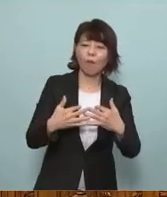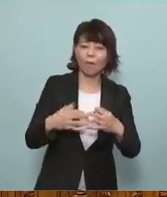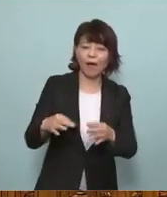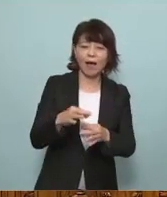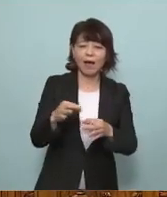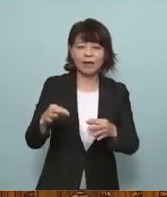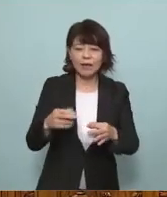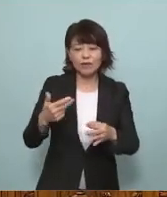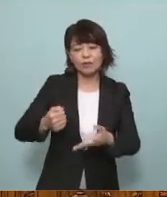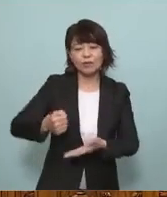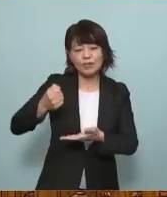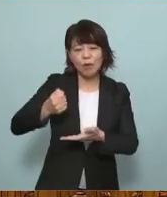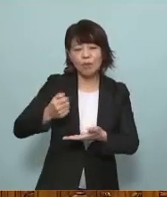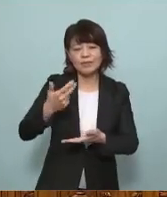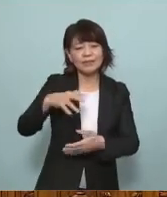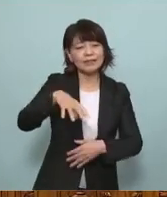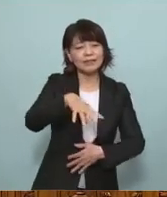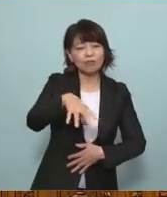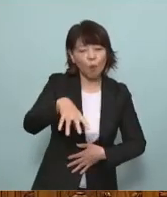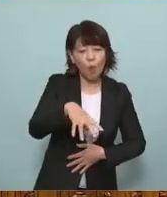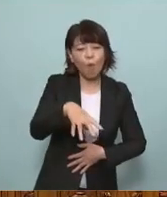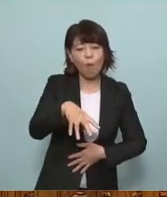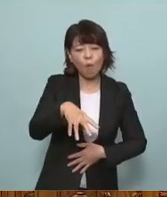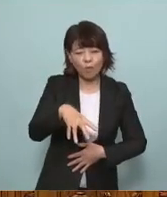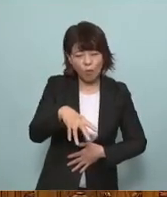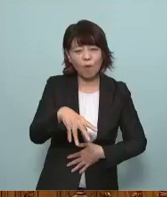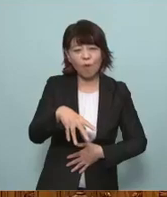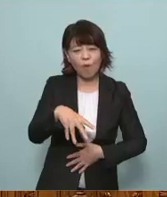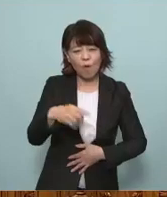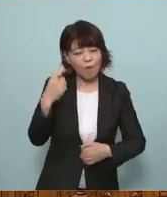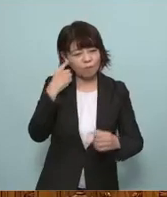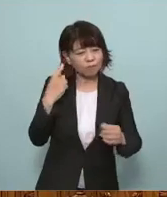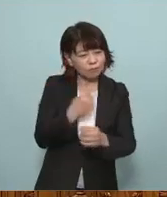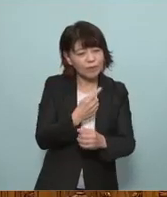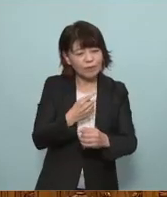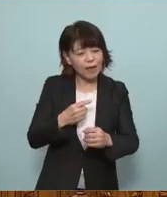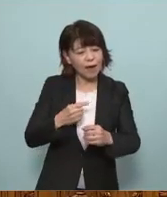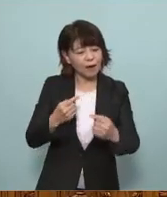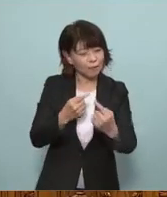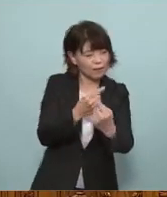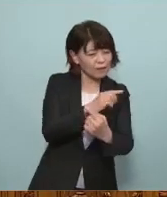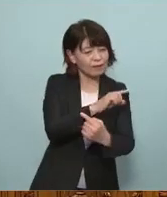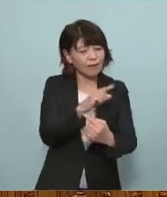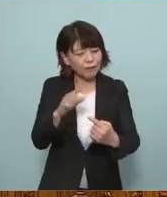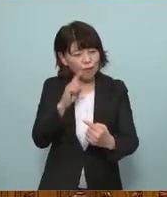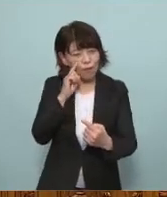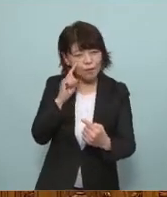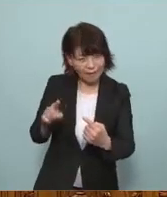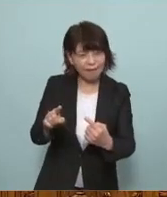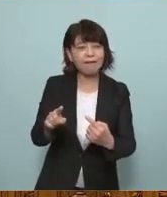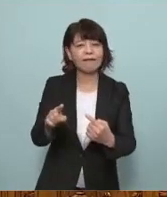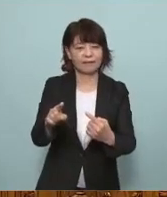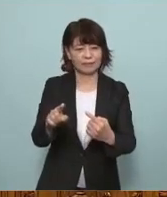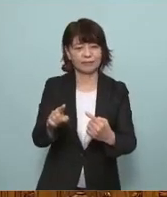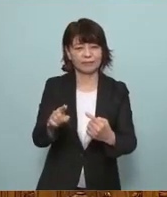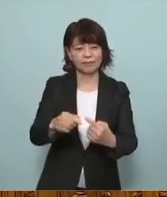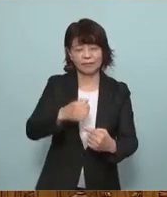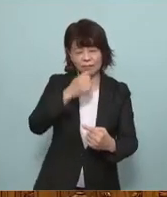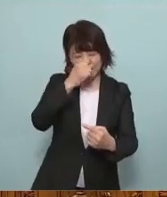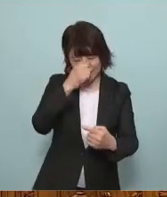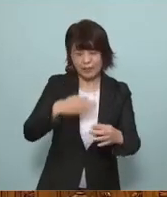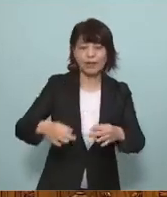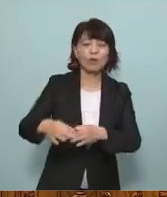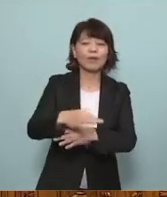市場の予期せぬ変動等の影響にも十分な目配りを行いながら、万全の経済財政運営を